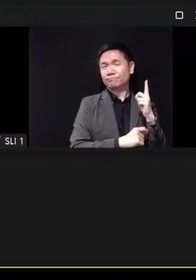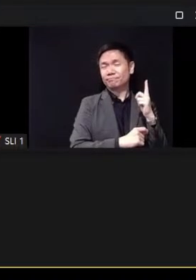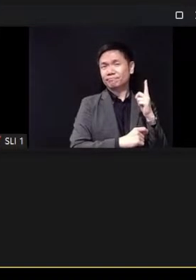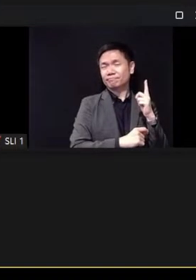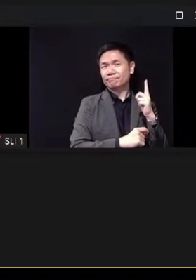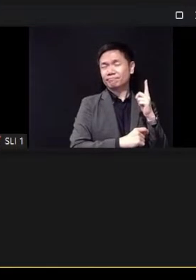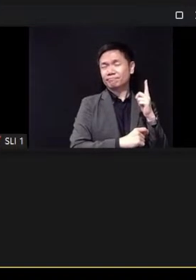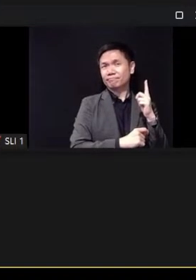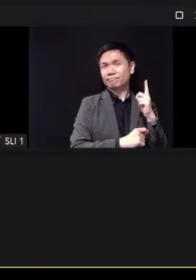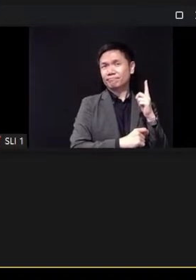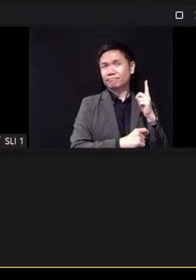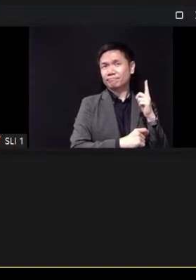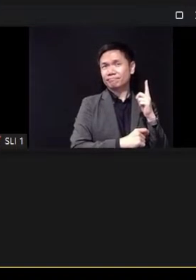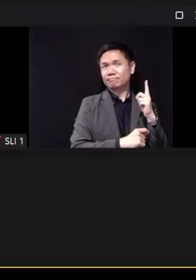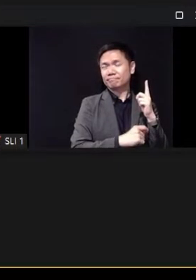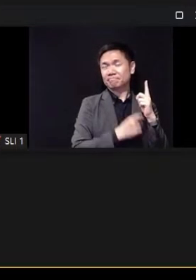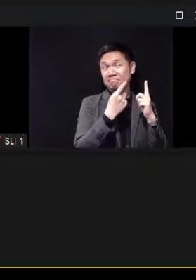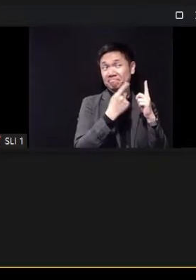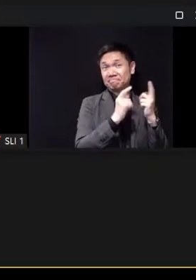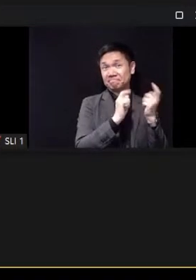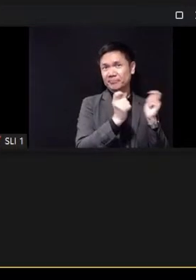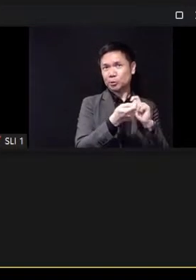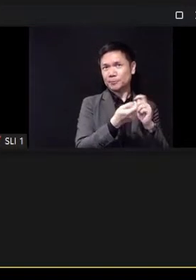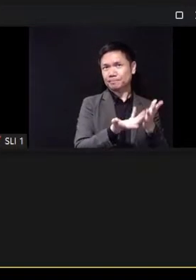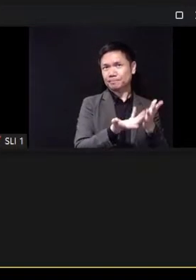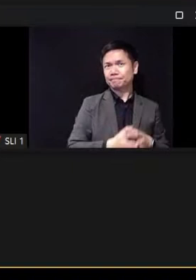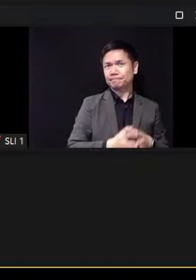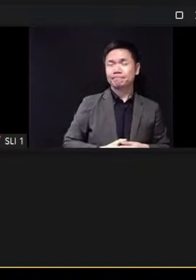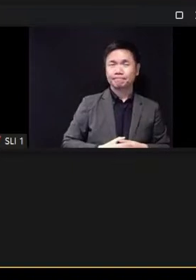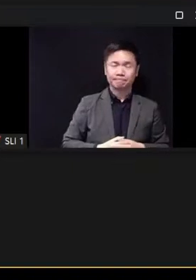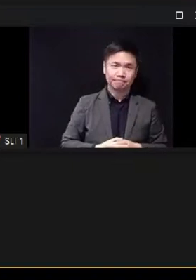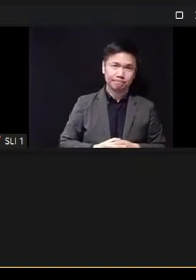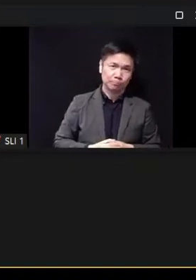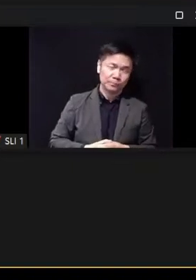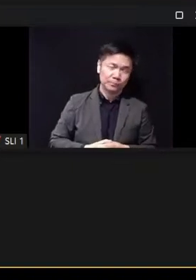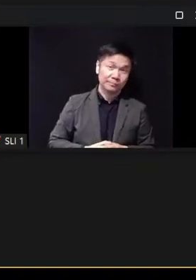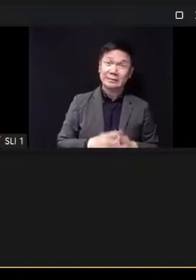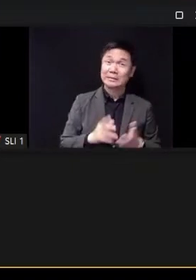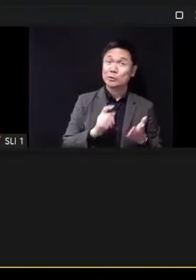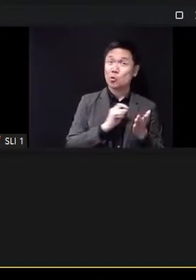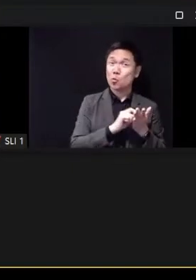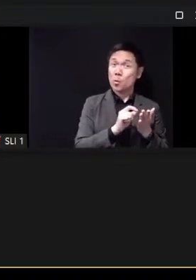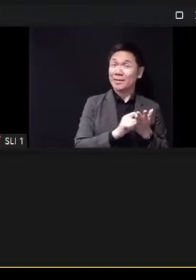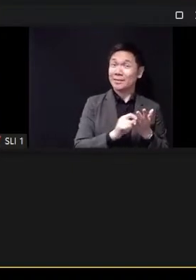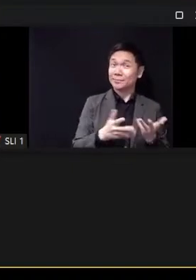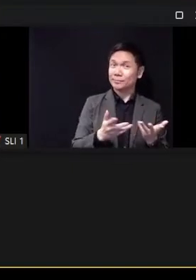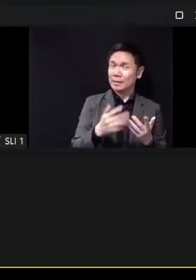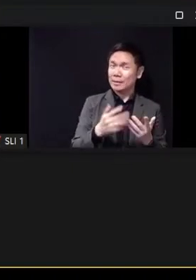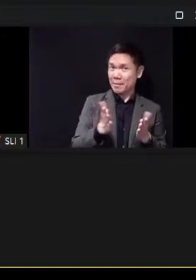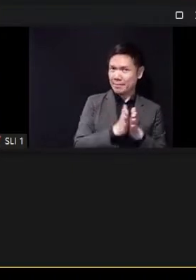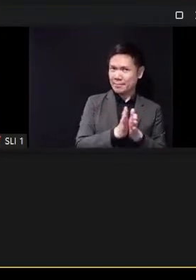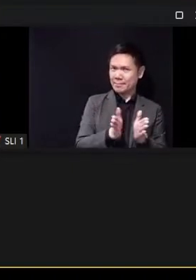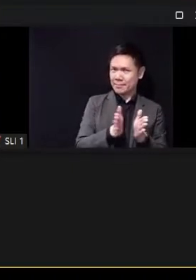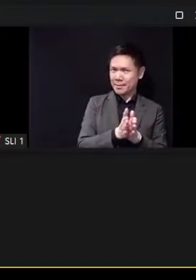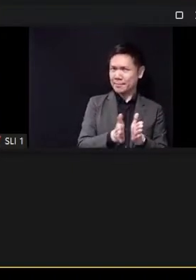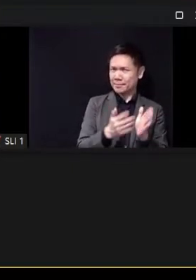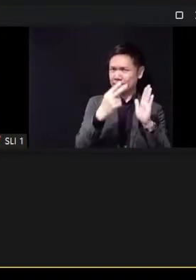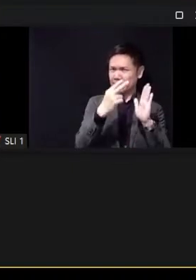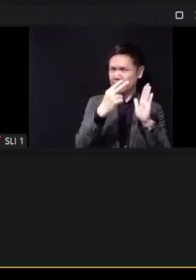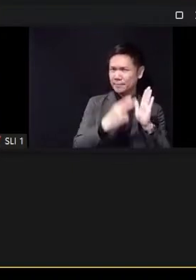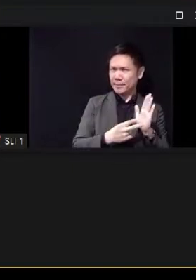которая будет сформулирована таким образом, я ее объясню, саму идею,